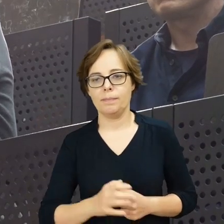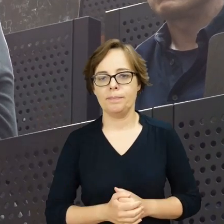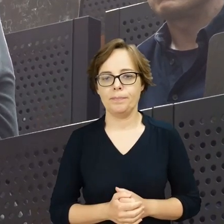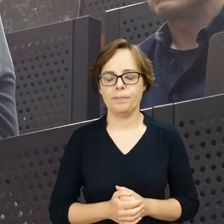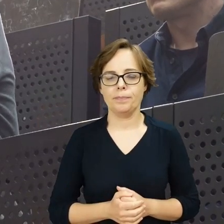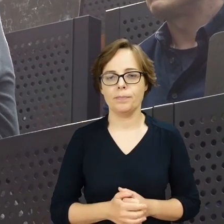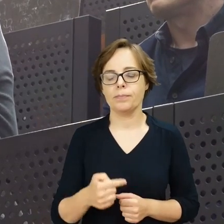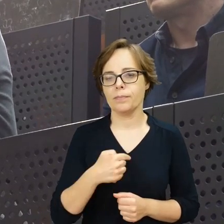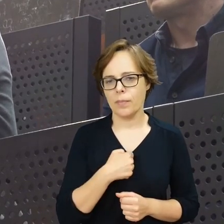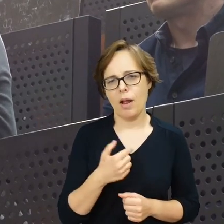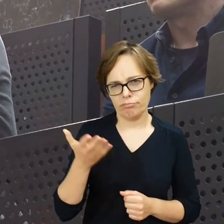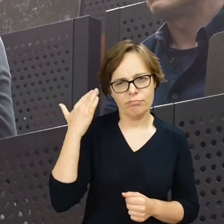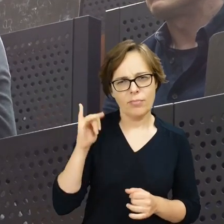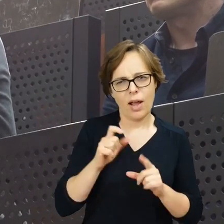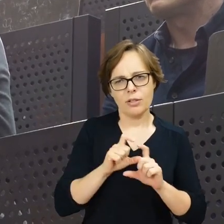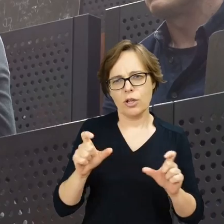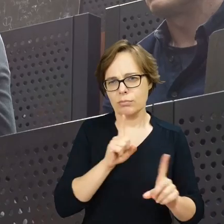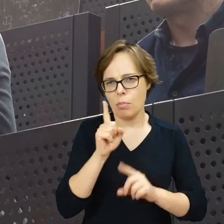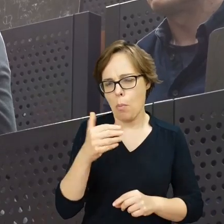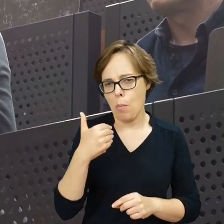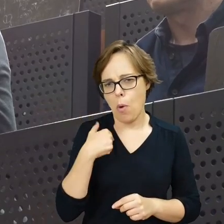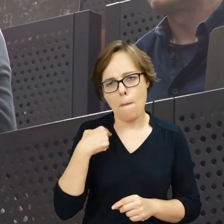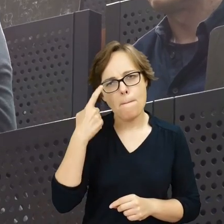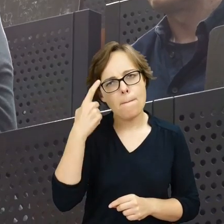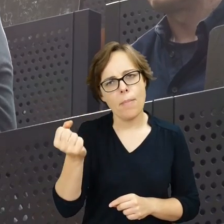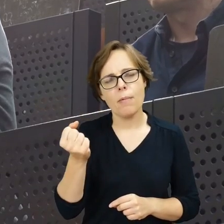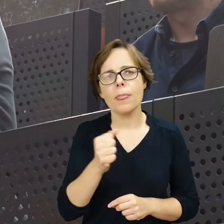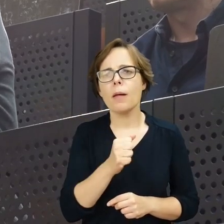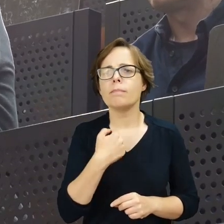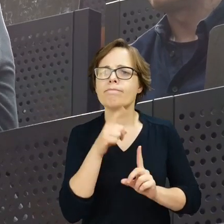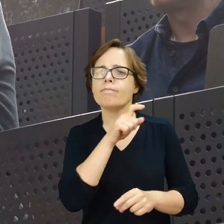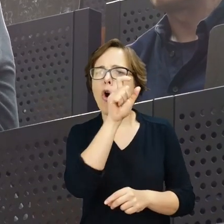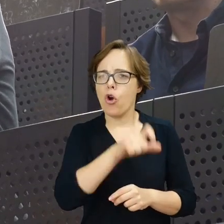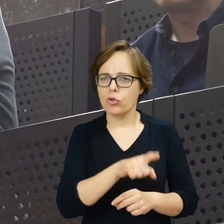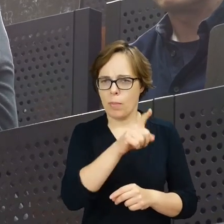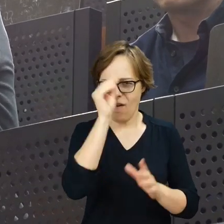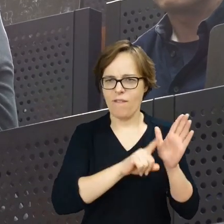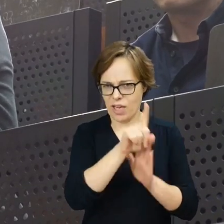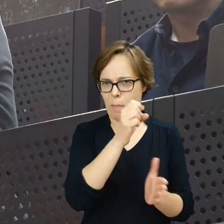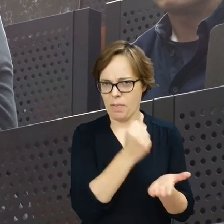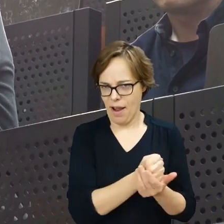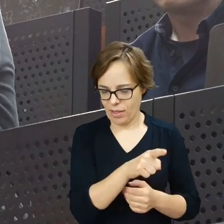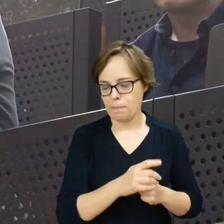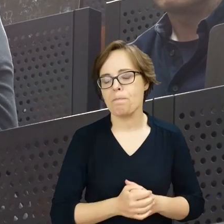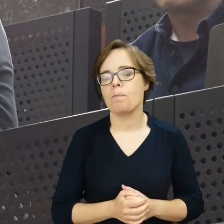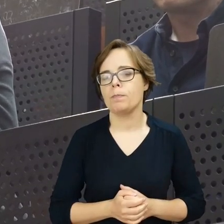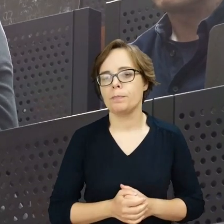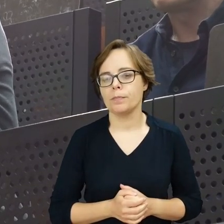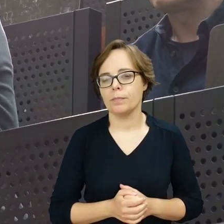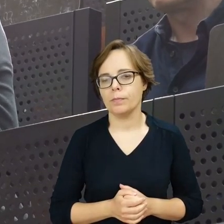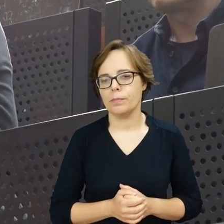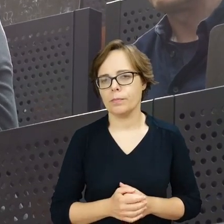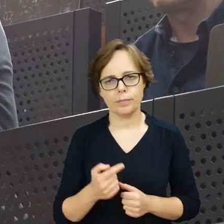Rozmawiałem jakiś czas temu, utkwiło mi w pamięci, z osobą o wykształceniu prawniczym, która właściwie utkwiła mi to w